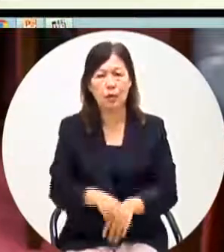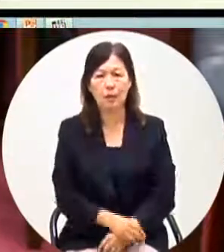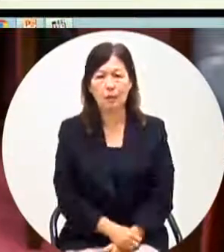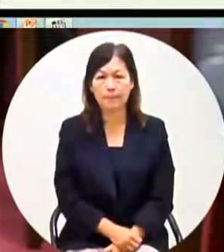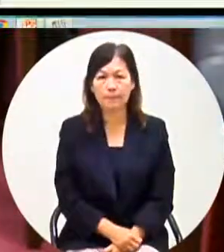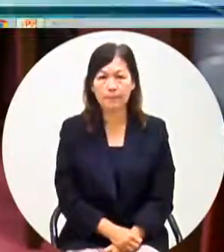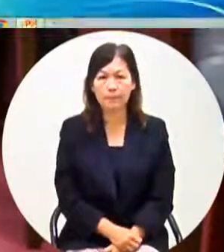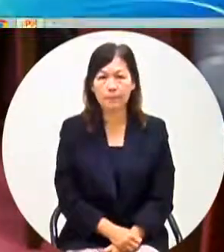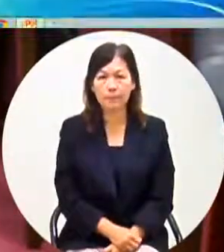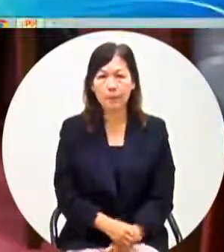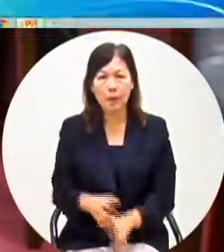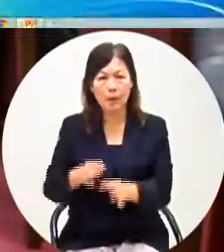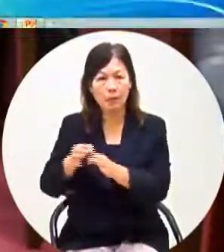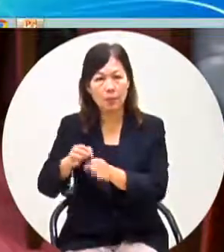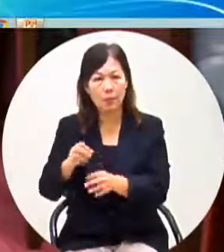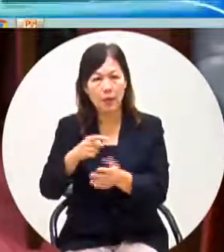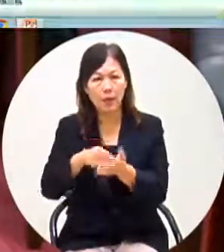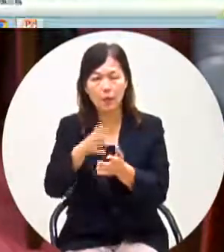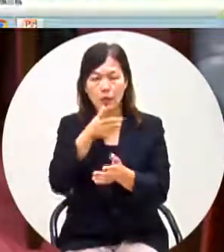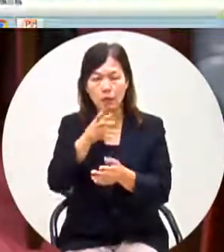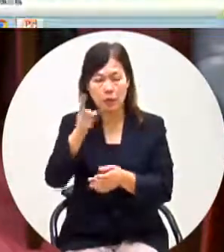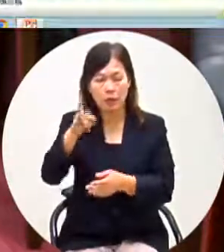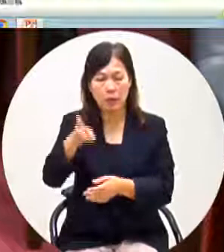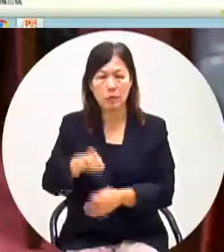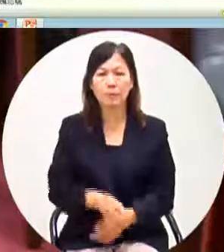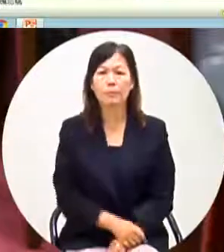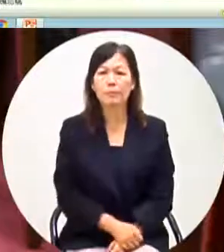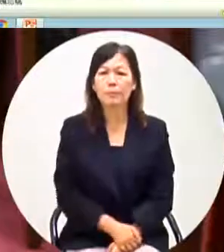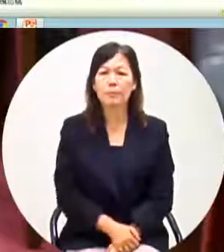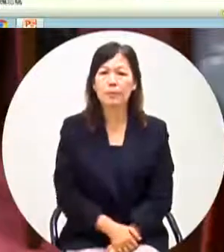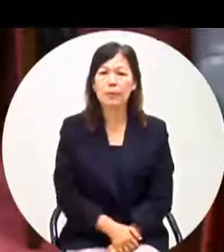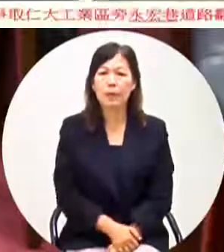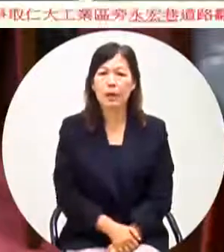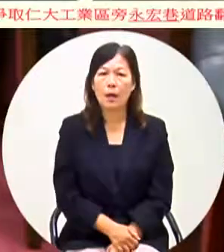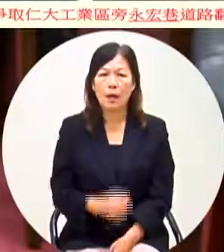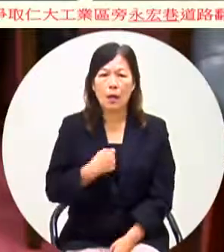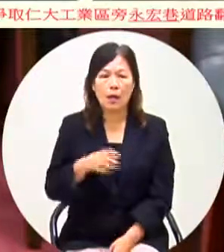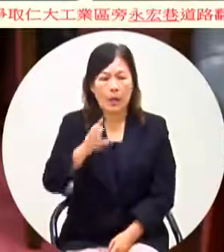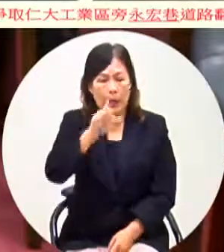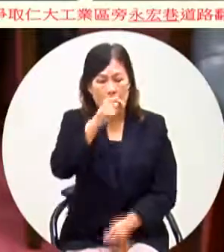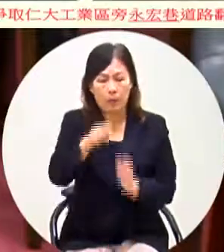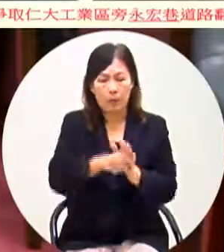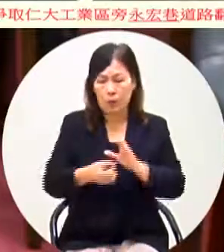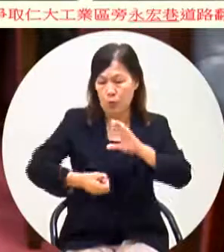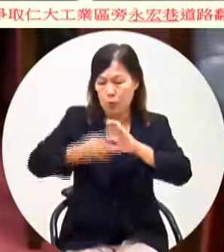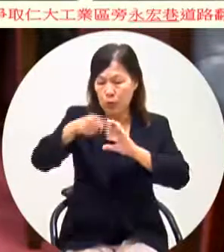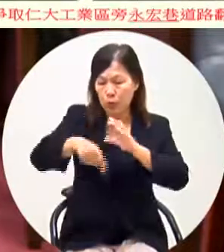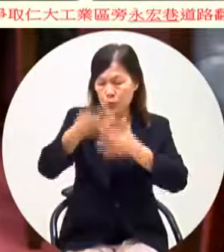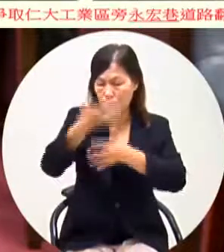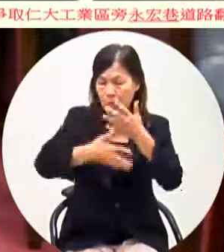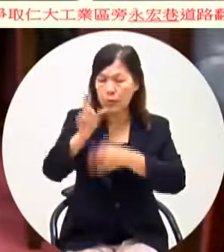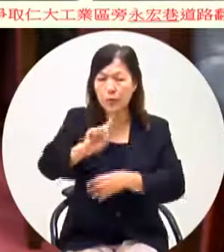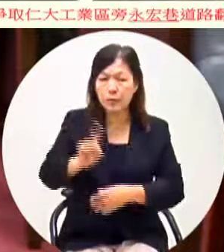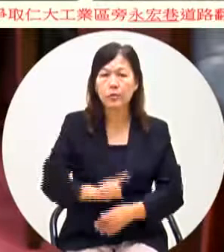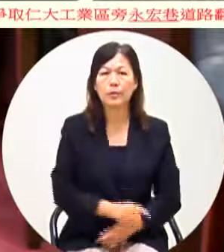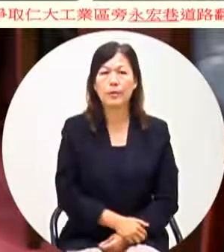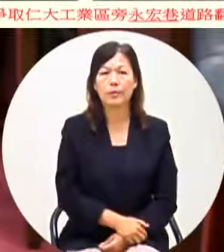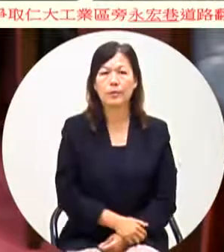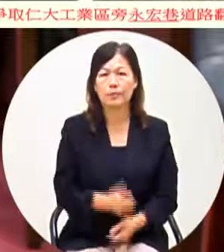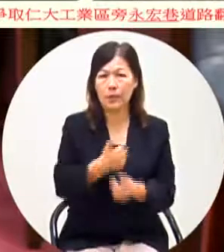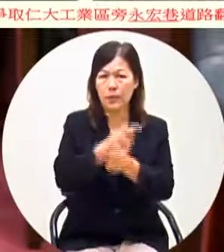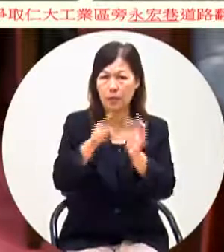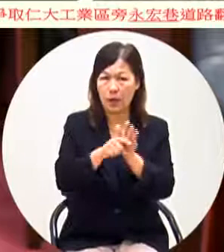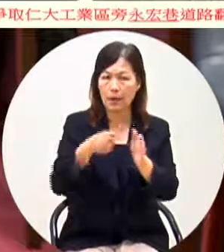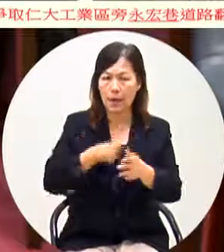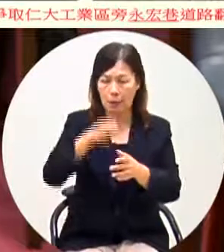停止哈，好。本席为什么要特别秀出这个影音档哈？表示本席重视我们大社